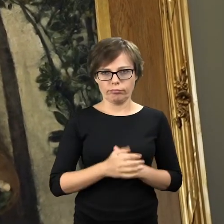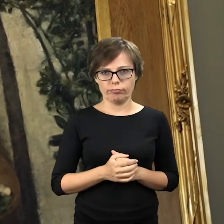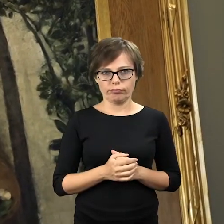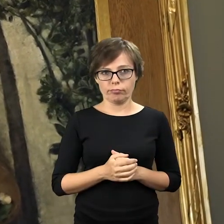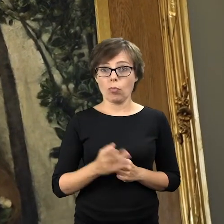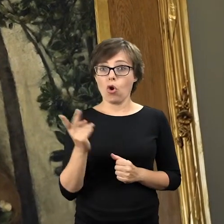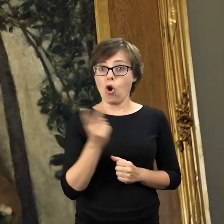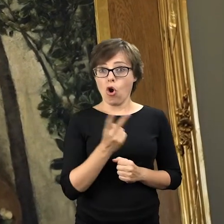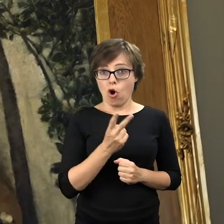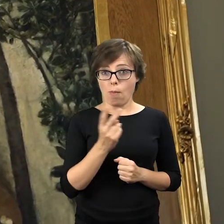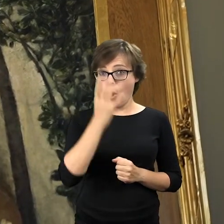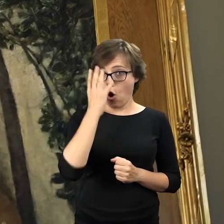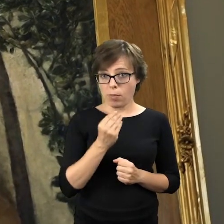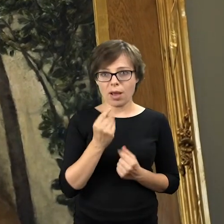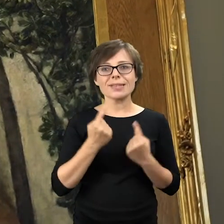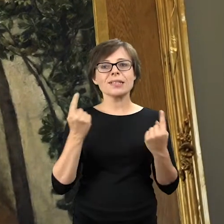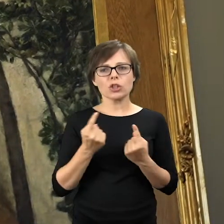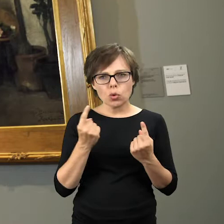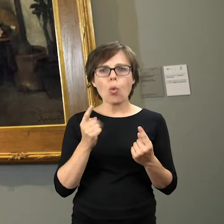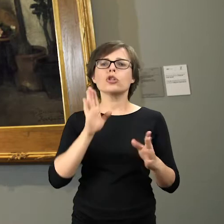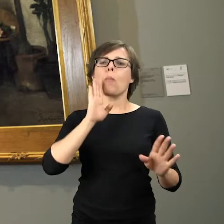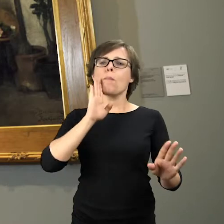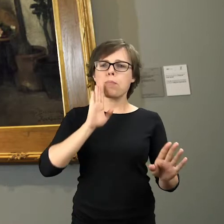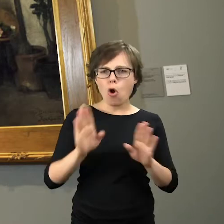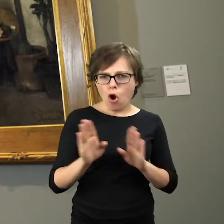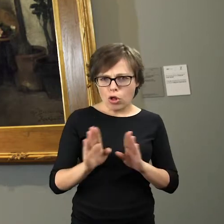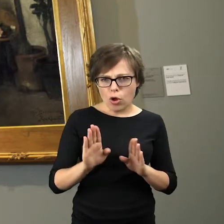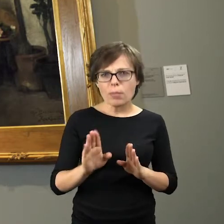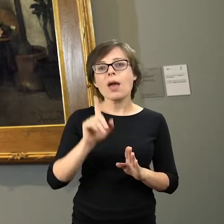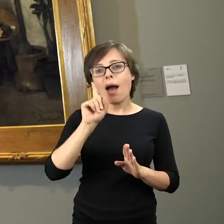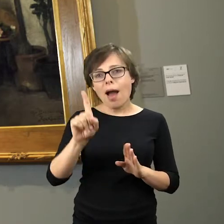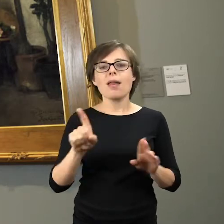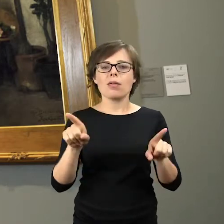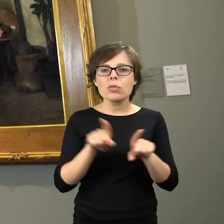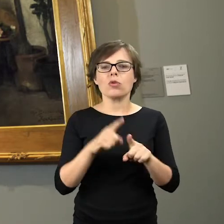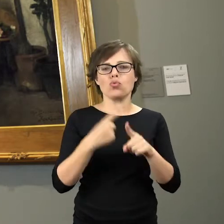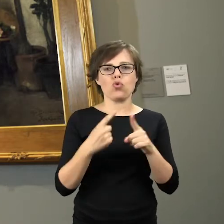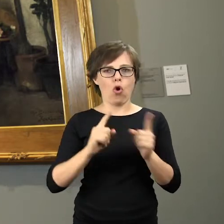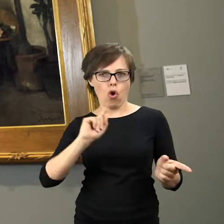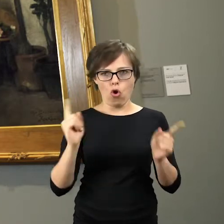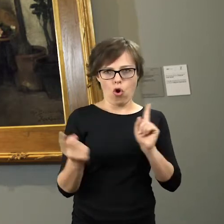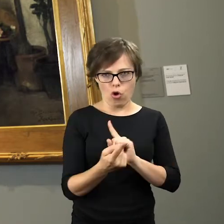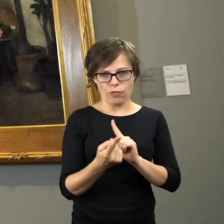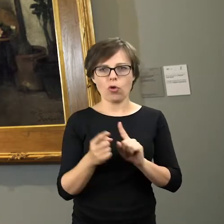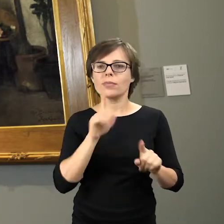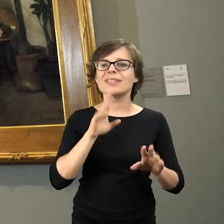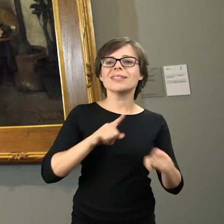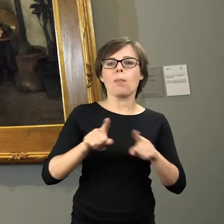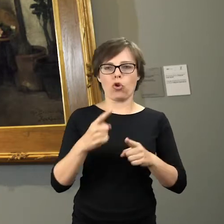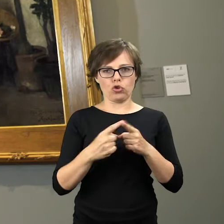podobne, aczkolwiek dość do siebie skonfrontowane symbolicznie